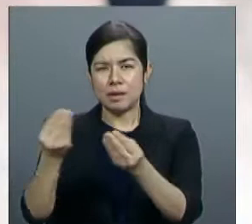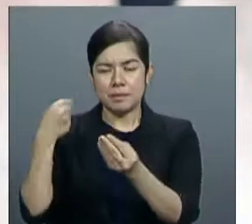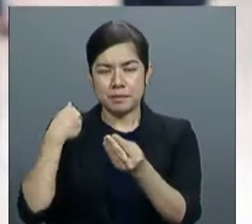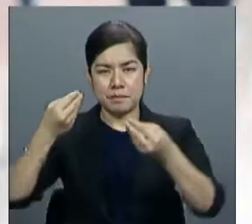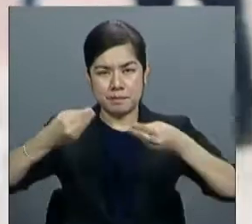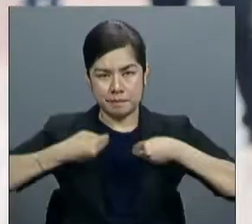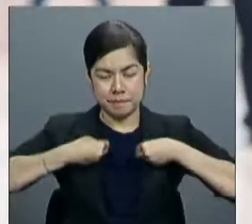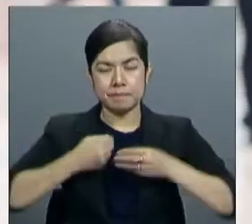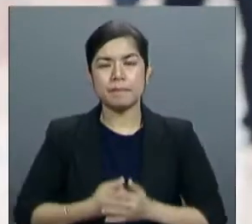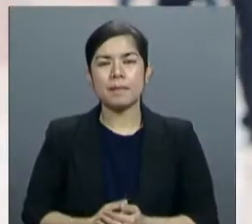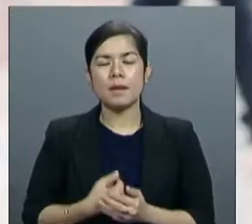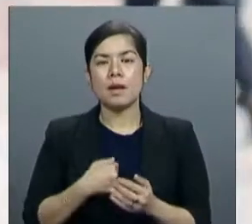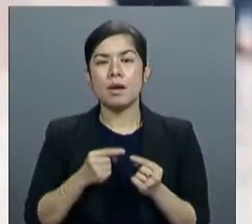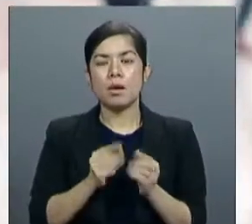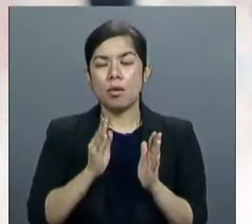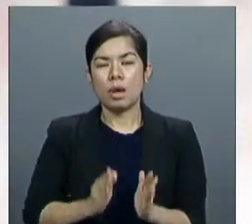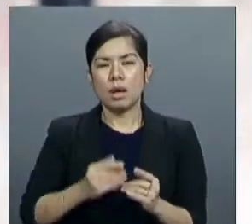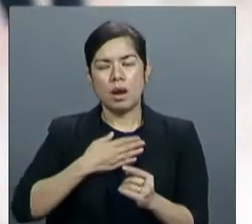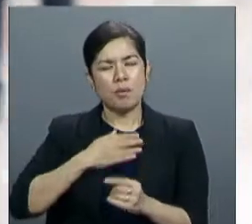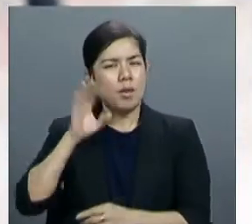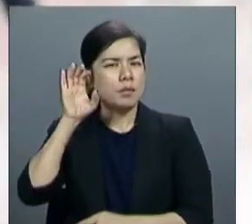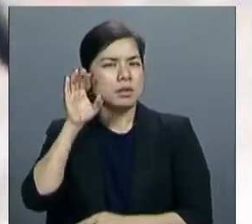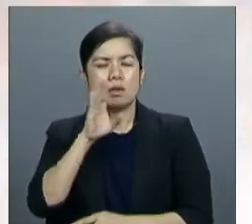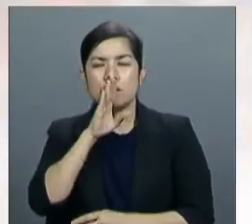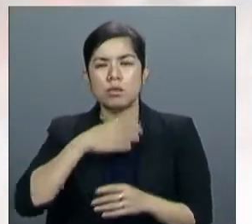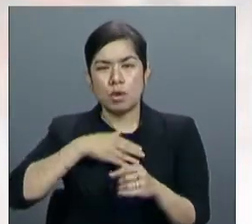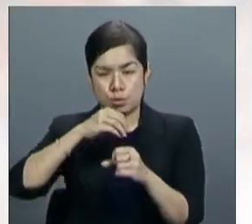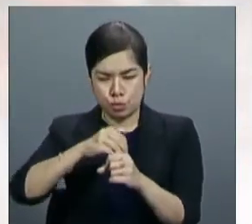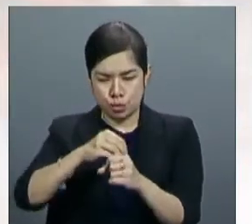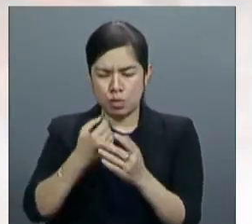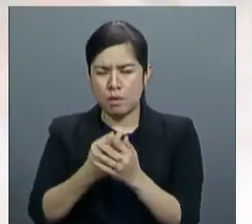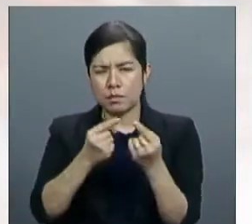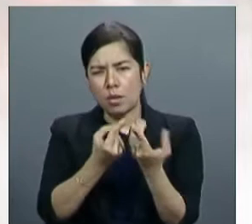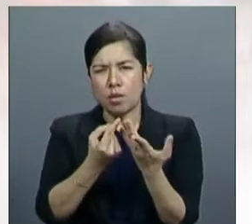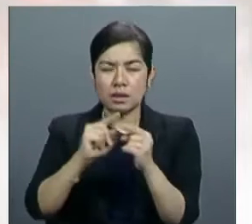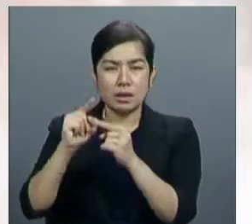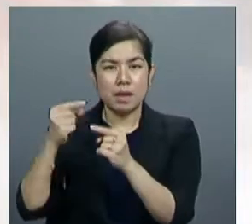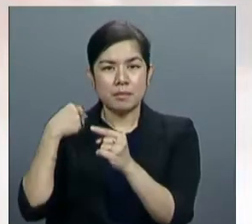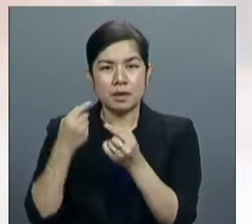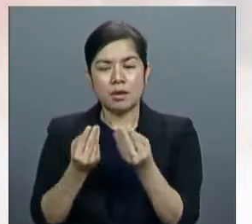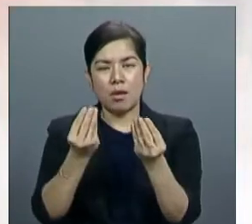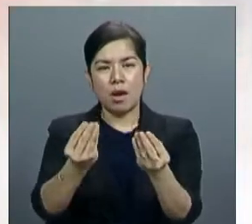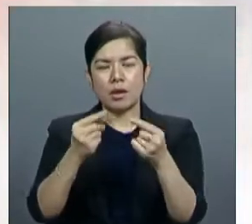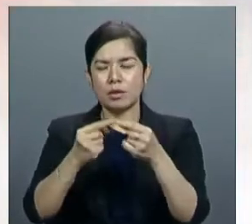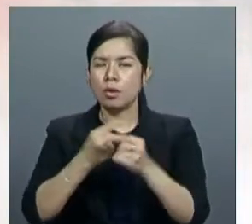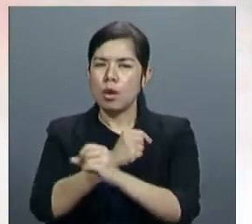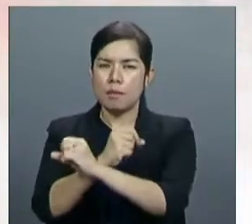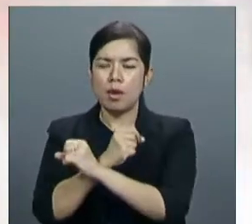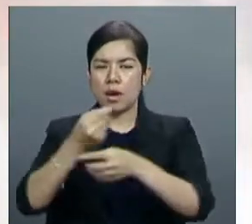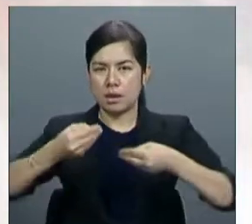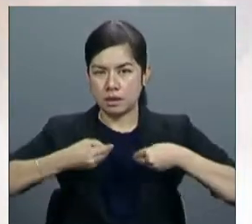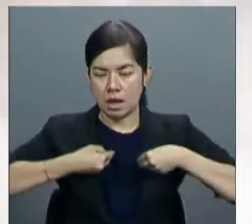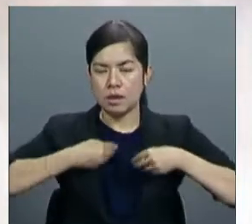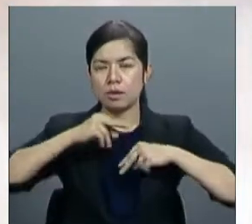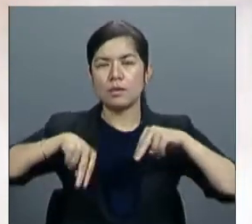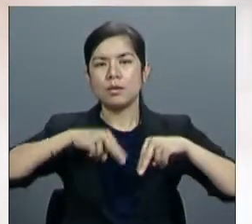ราก็จะมีความเชื่อว่าถ้าเราอยู่กับสิ่งศักดิ์สิทธิ์ขอพรให้พระคุ้มครองก็จะมีความสุขเขาก็เลยเกิดการติดก็เ